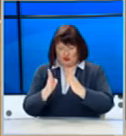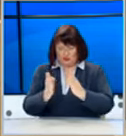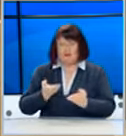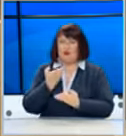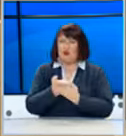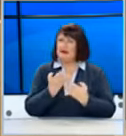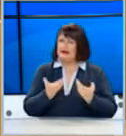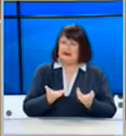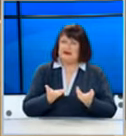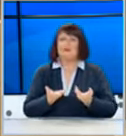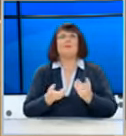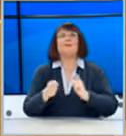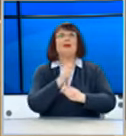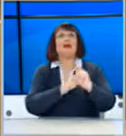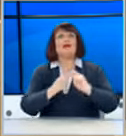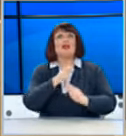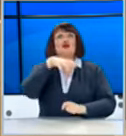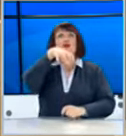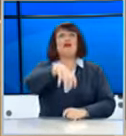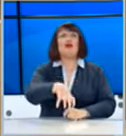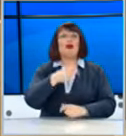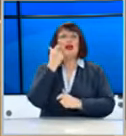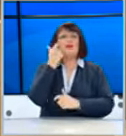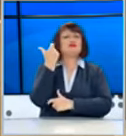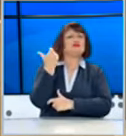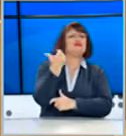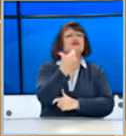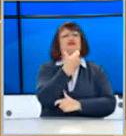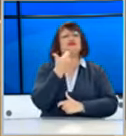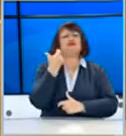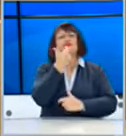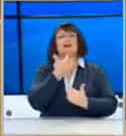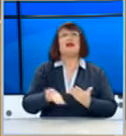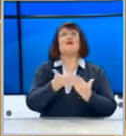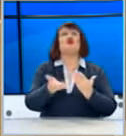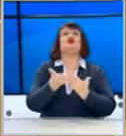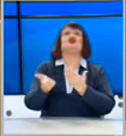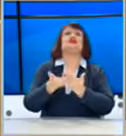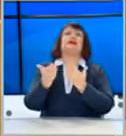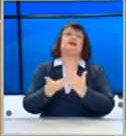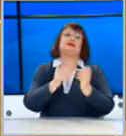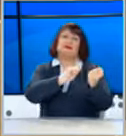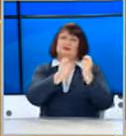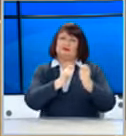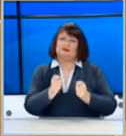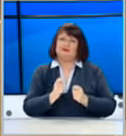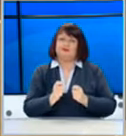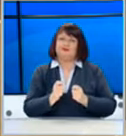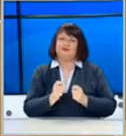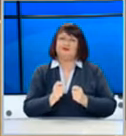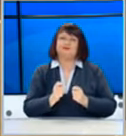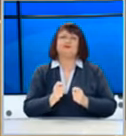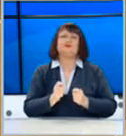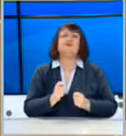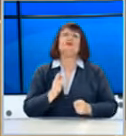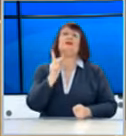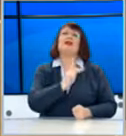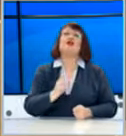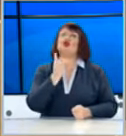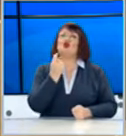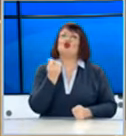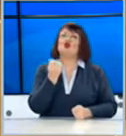είναι η σύσταση φορέα παρακολούθησης και υποστήριξης της αποκατάστασης και ανάκαμψης του